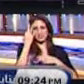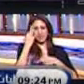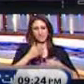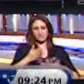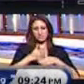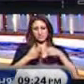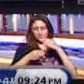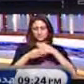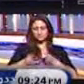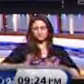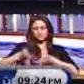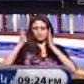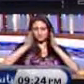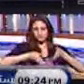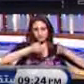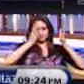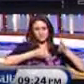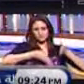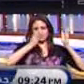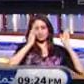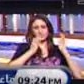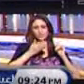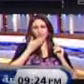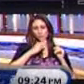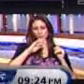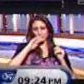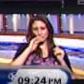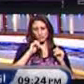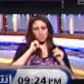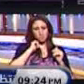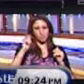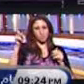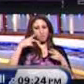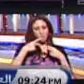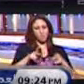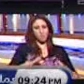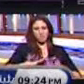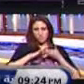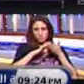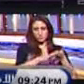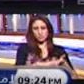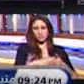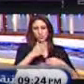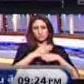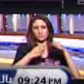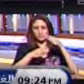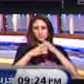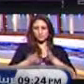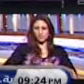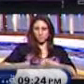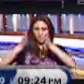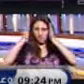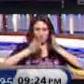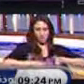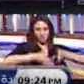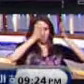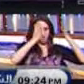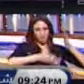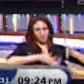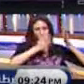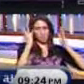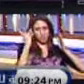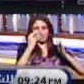3 عمارات سكنية. الحمد لله المحافظ يعني وفى، واحنا وكنت